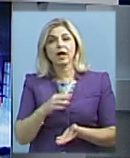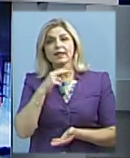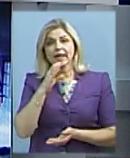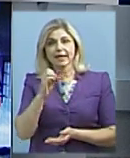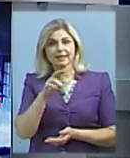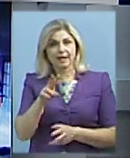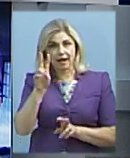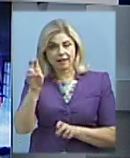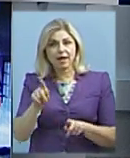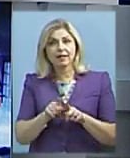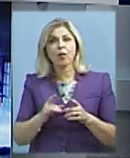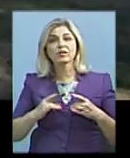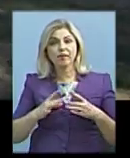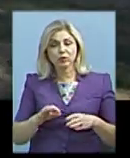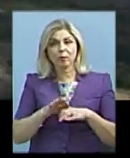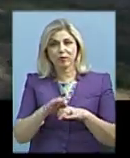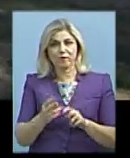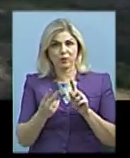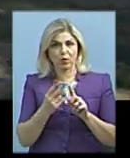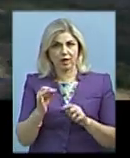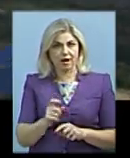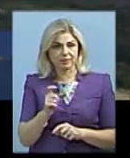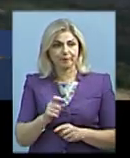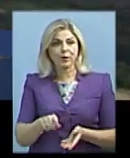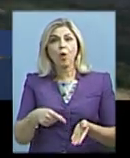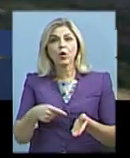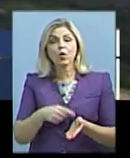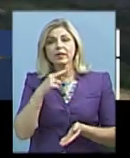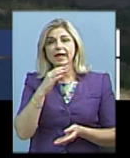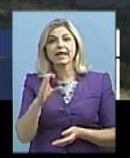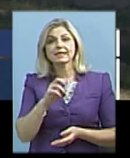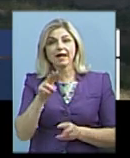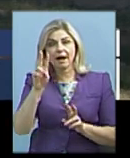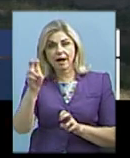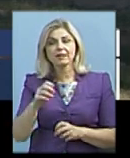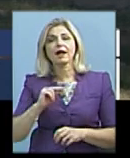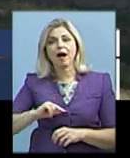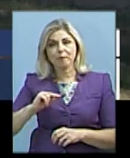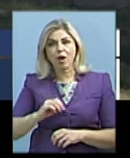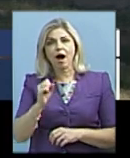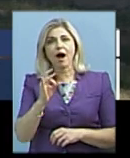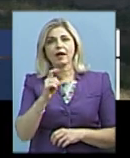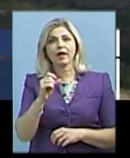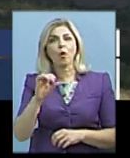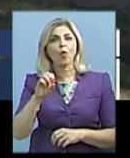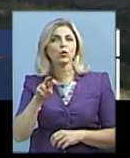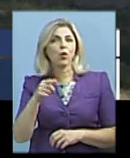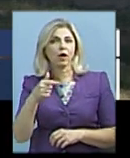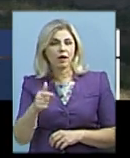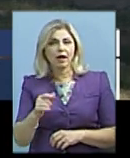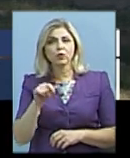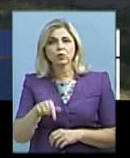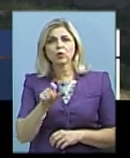тут відбувається вдруге. На Городищі Дикий сад ще працюють археологи. Поки що тут порожньо. Люди поступово